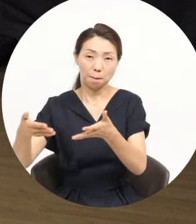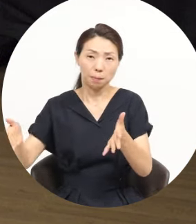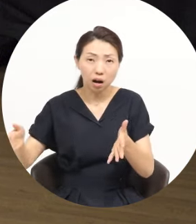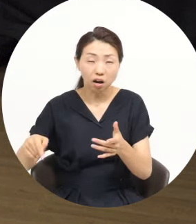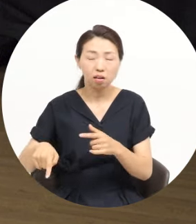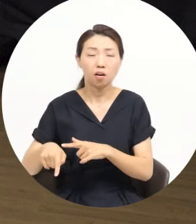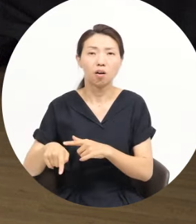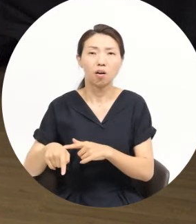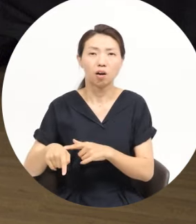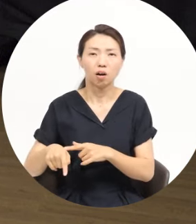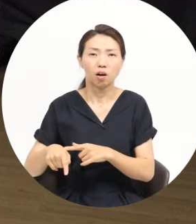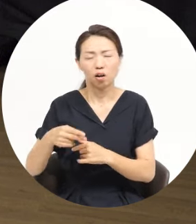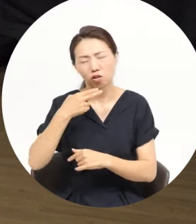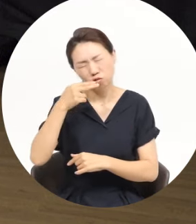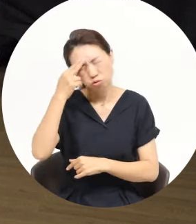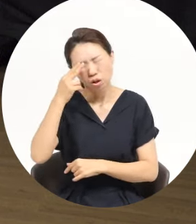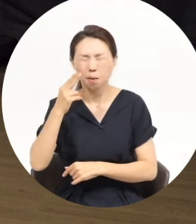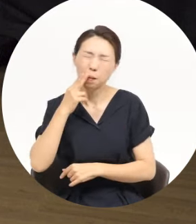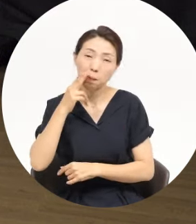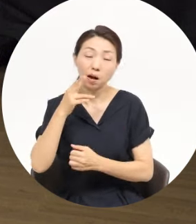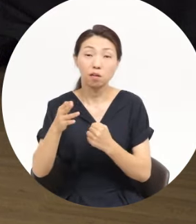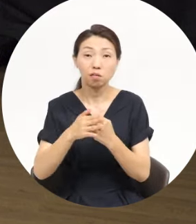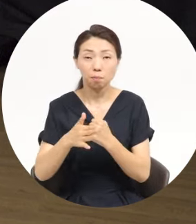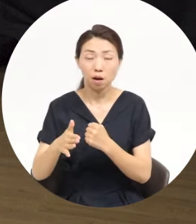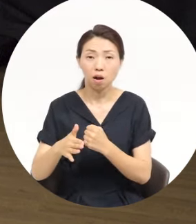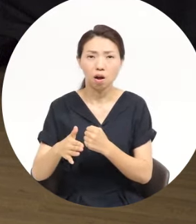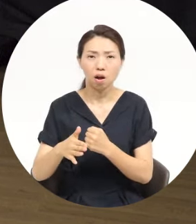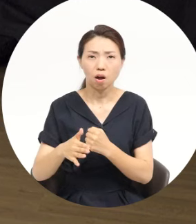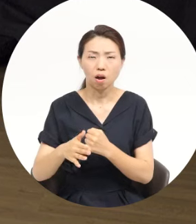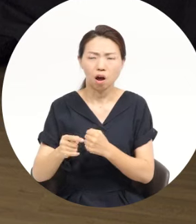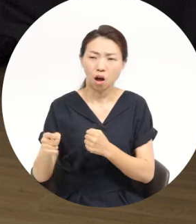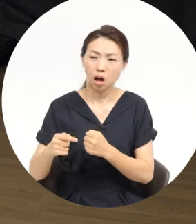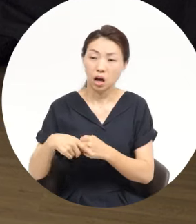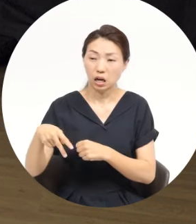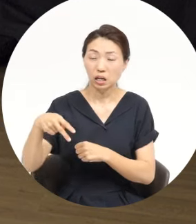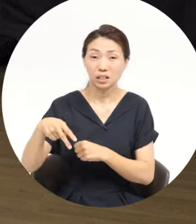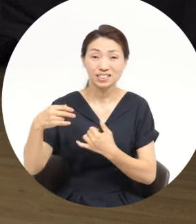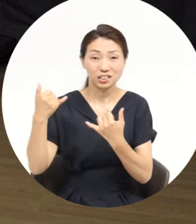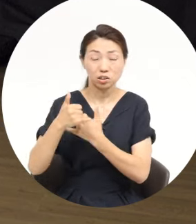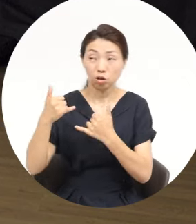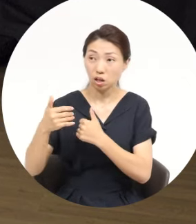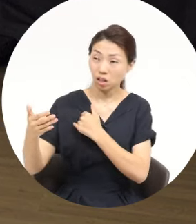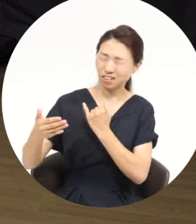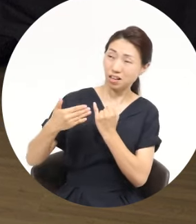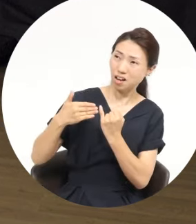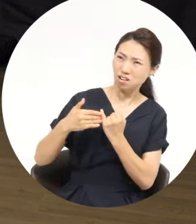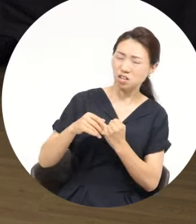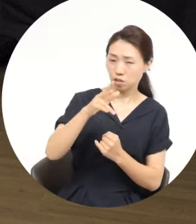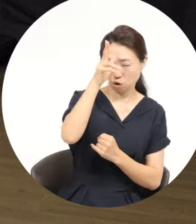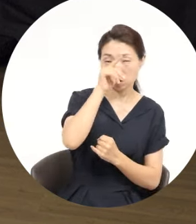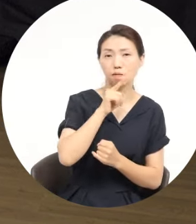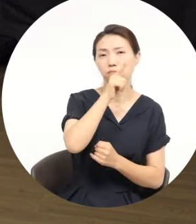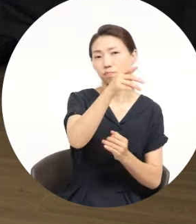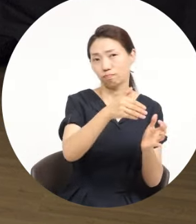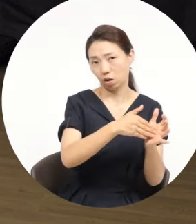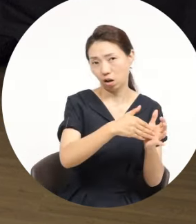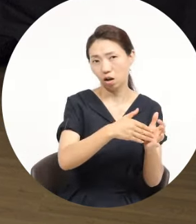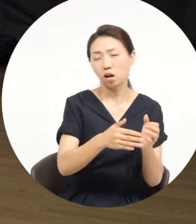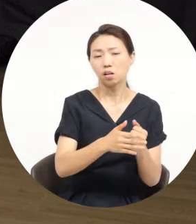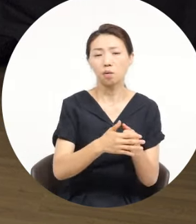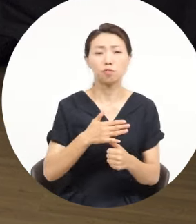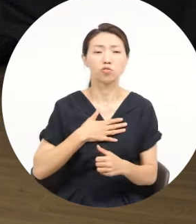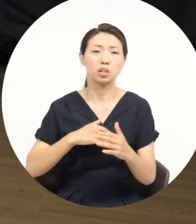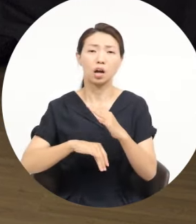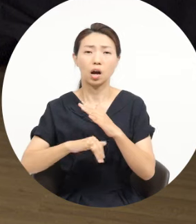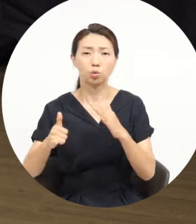소리 하시니 자기를 때리려고 했다고 경찰을 부르기까지 했습니다. 이제 가족들이 저희 딸을 더 이상